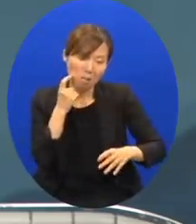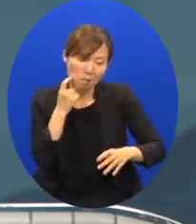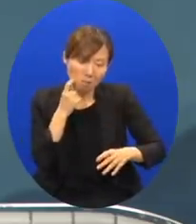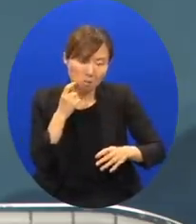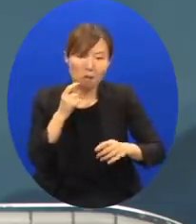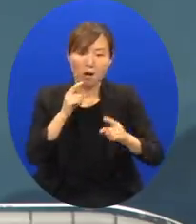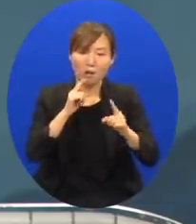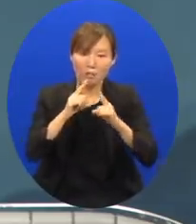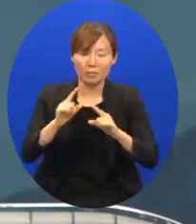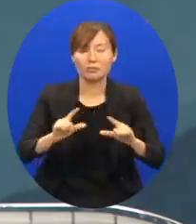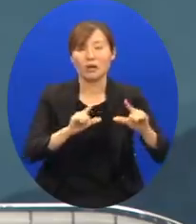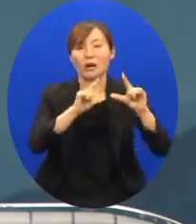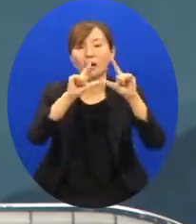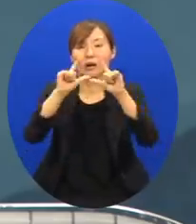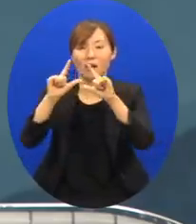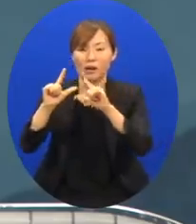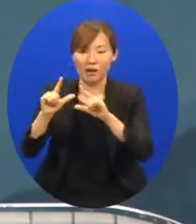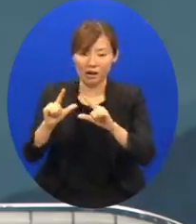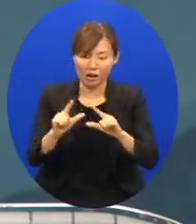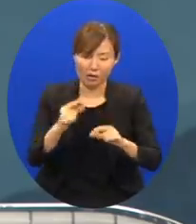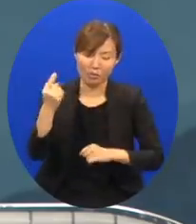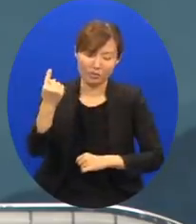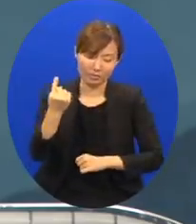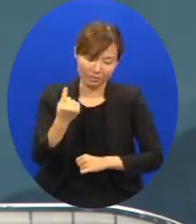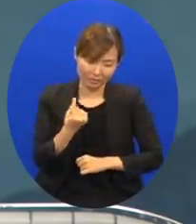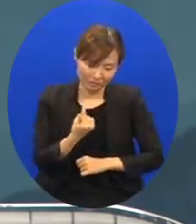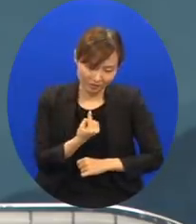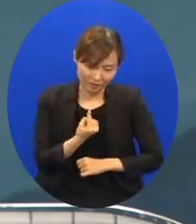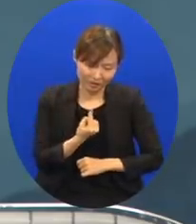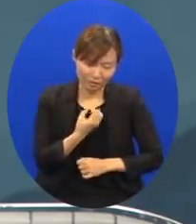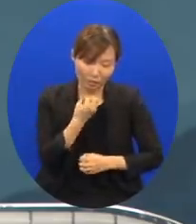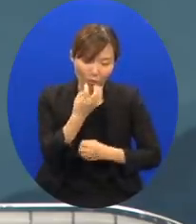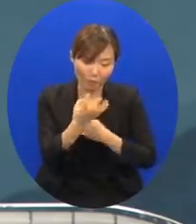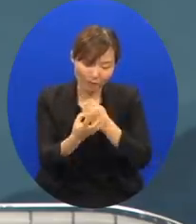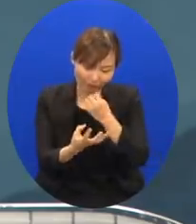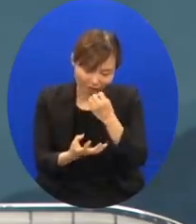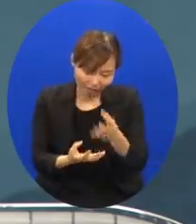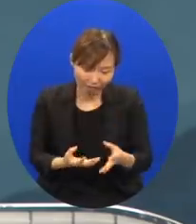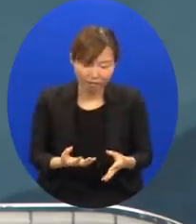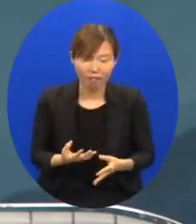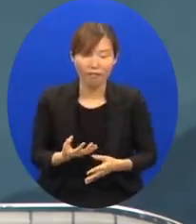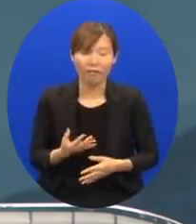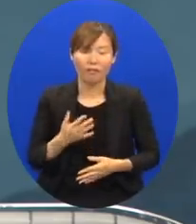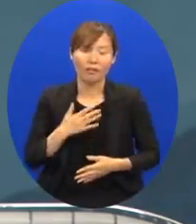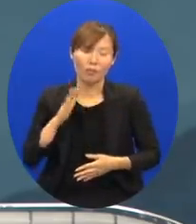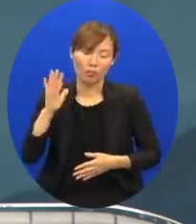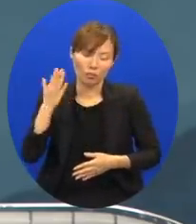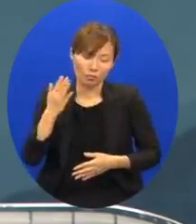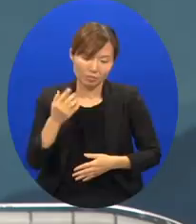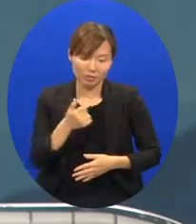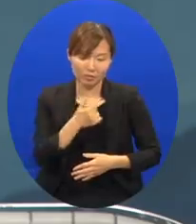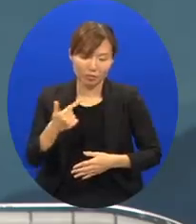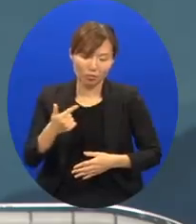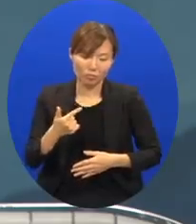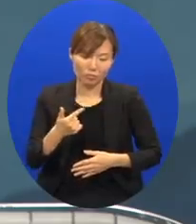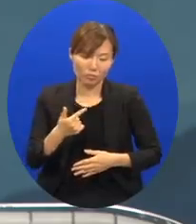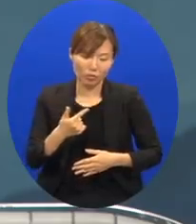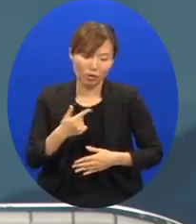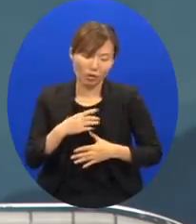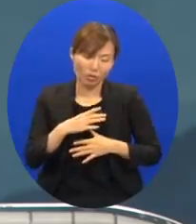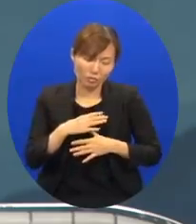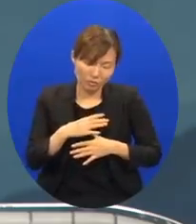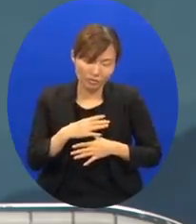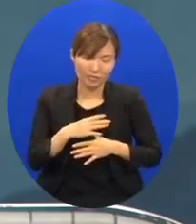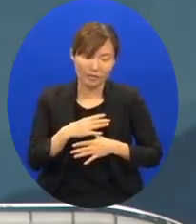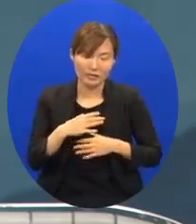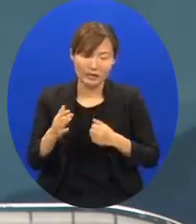요즘에는 너무 두렵다 는 내가 이렇게 살아서 늘 큰일이 날 것처럼 느껴진다 그래서 저를